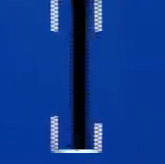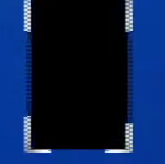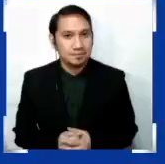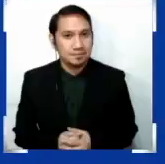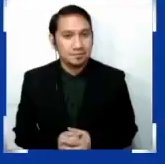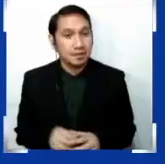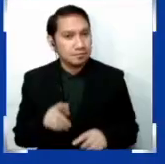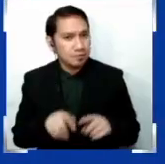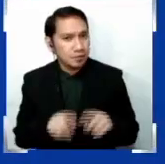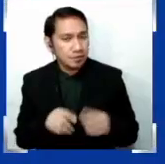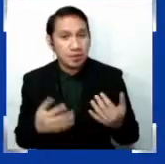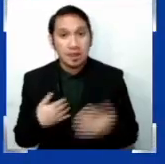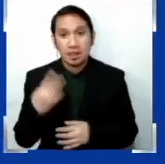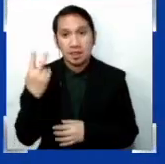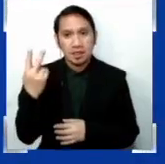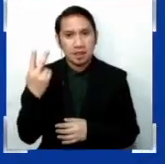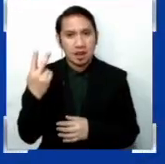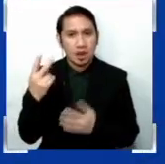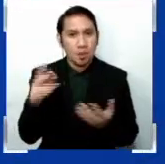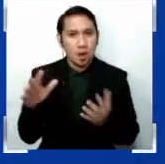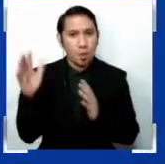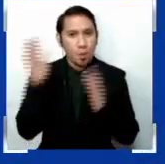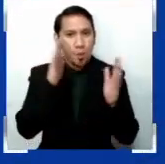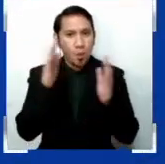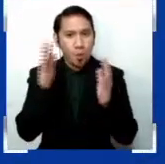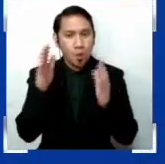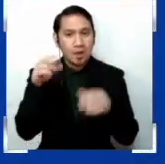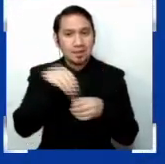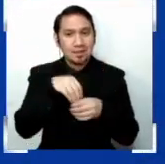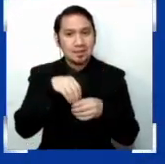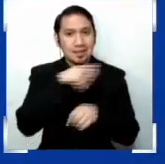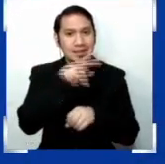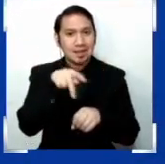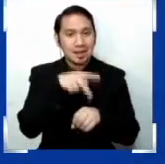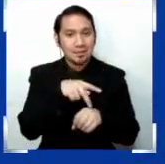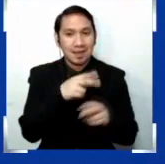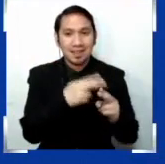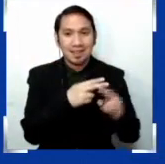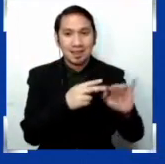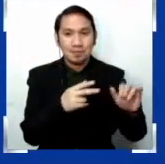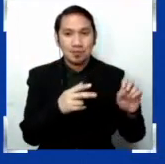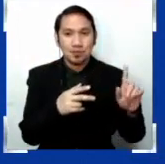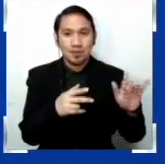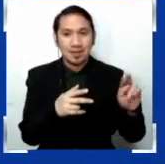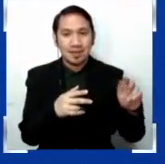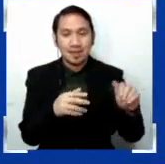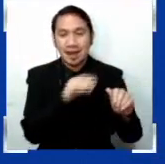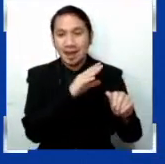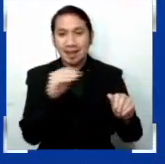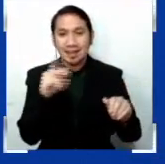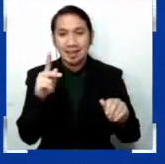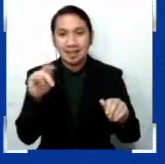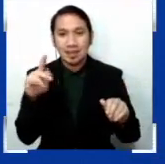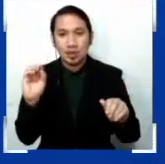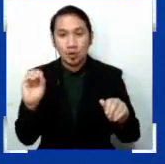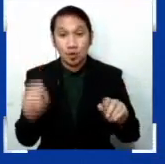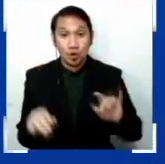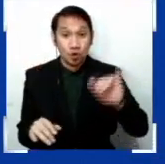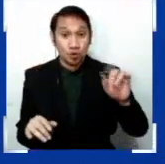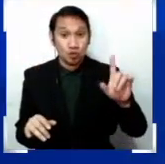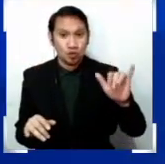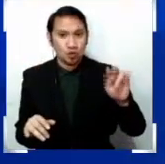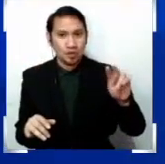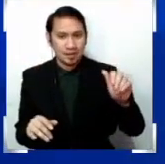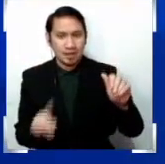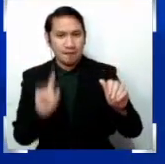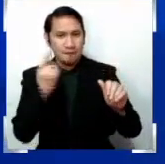Igan, dalawang bagyo ang nasa loob ngayon ng Philippine Area of Responsibility, ang Julina at Kiko. Ang bagyo Julina nauna nang nanalasa sa ilang